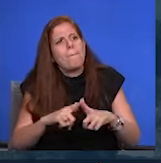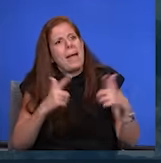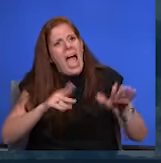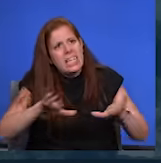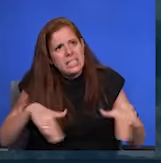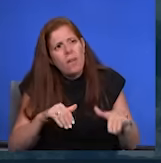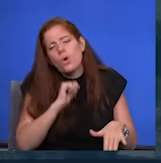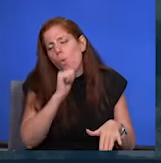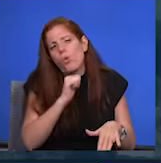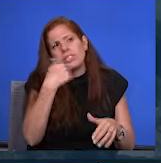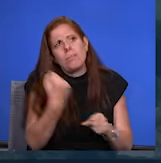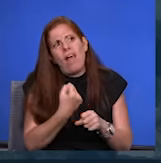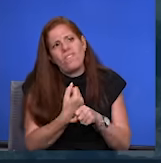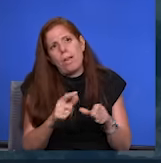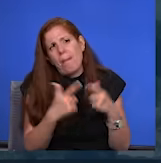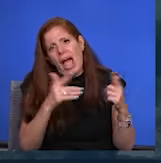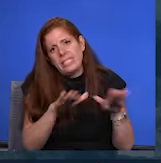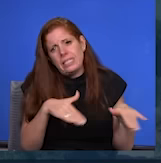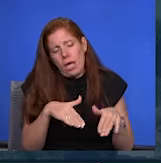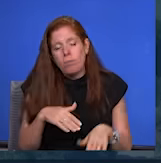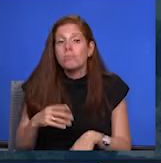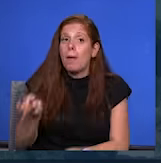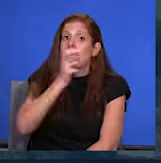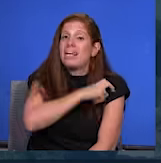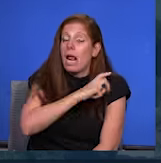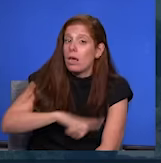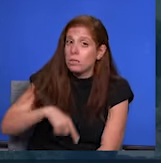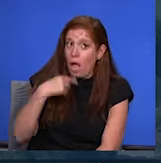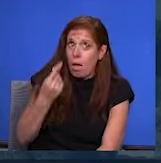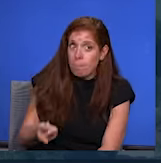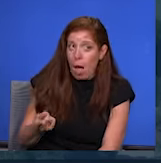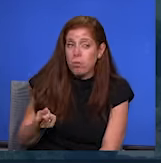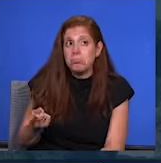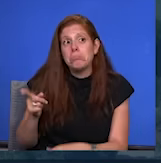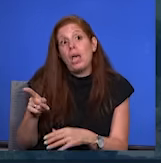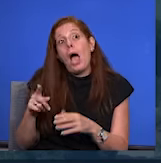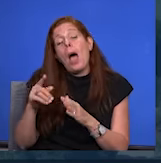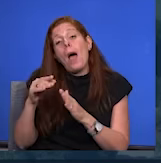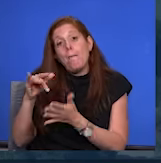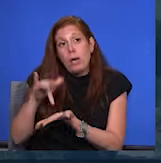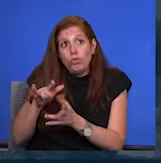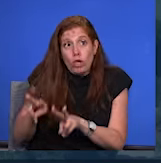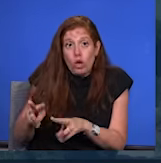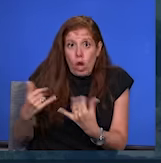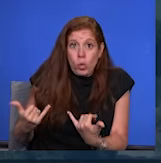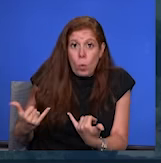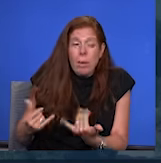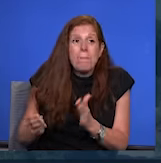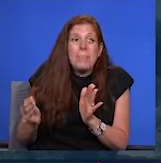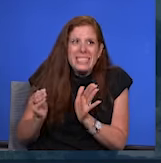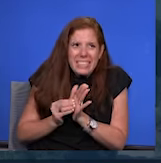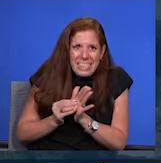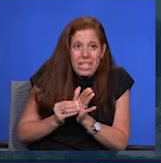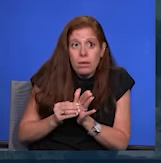לא מעוניינים להפעיל בריכת שחייה. מנכ״ל העירייה מאיר דהן העלה חשש. המתקנים הקיימים היום הם מצריכים מתן היתר